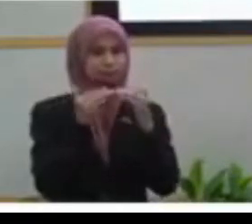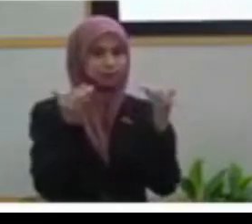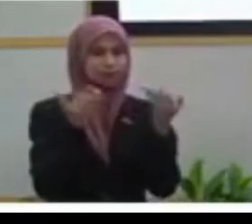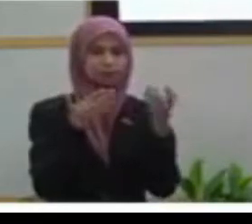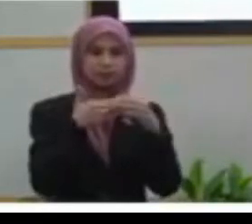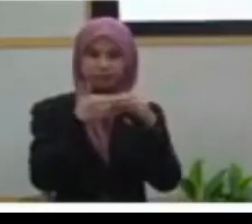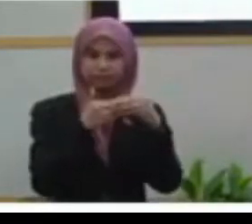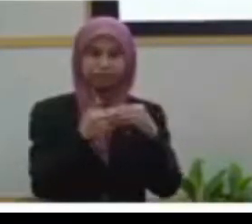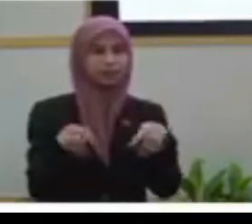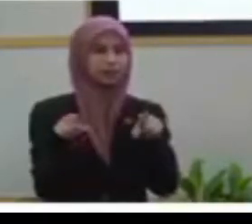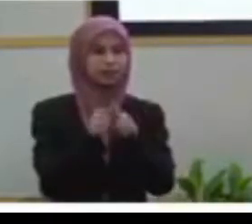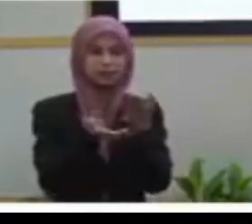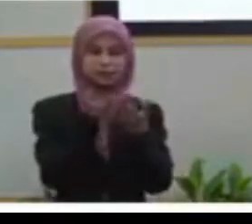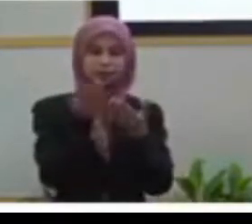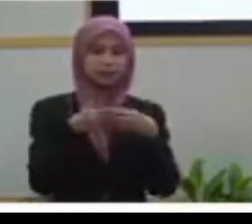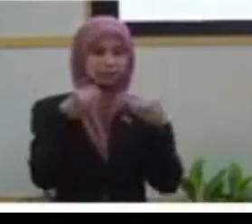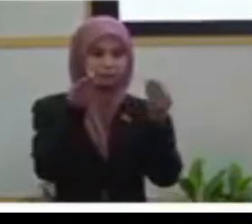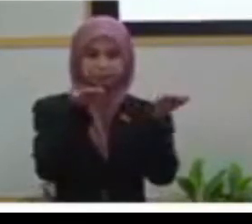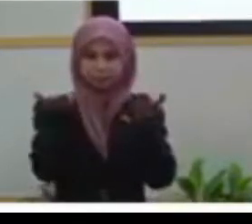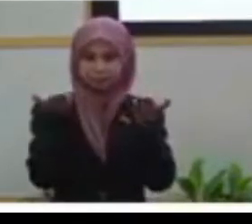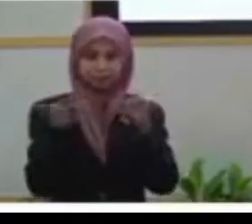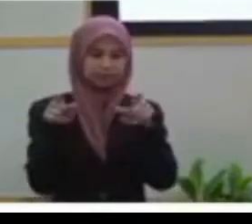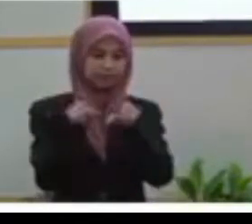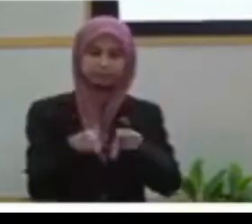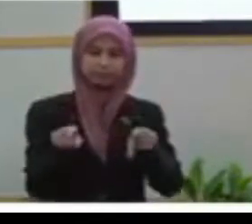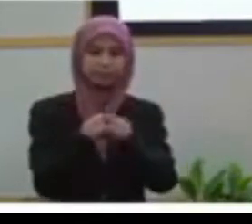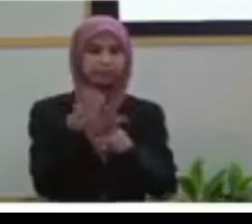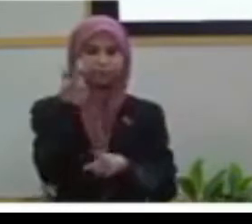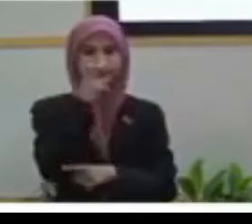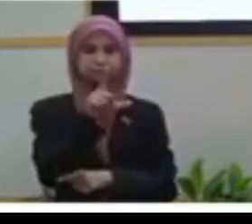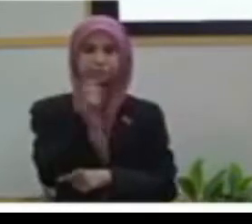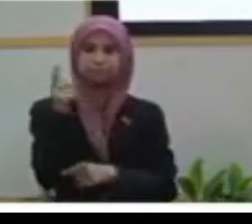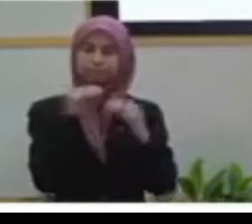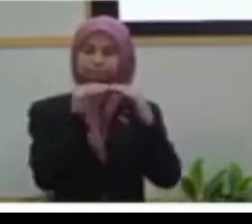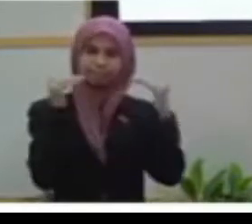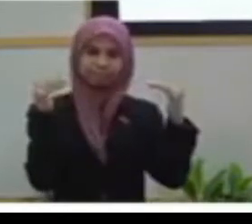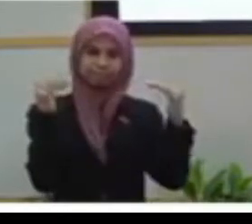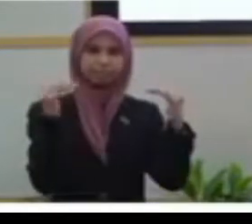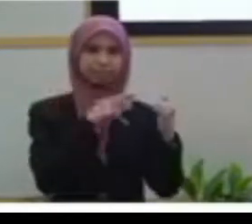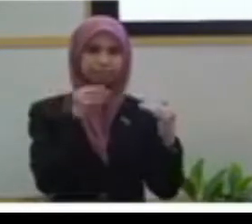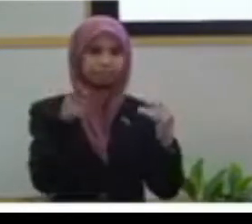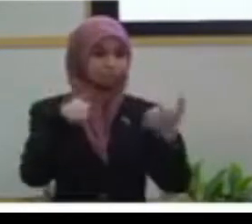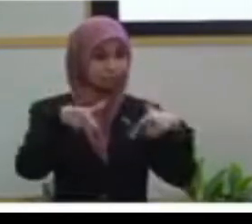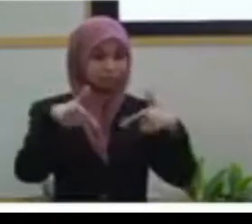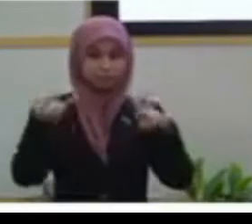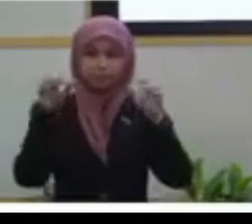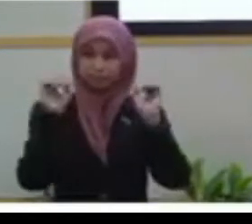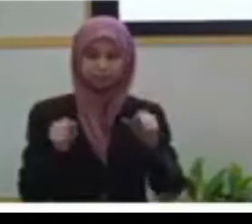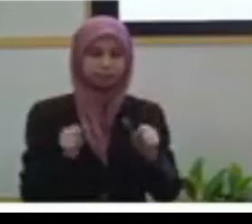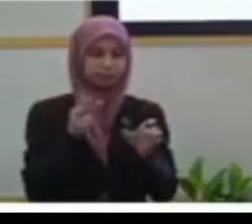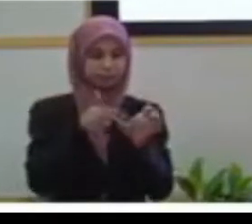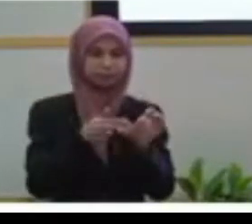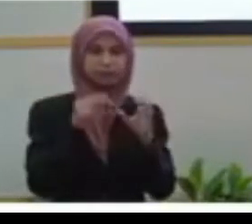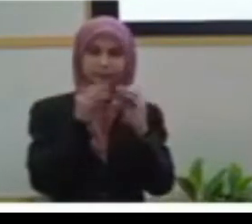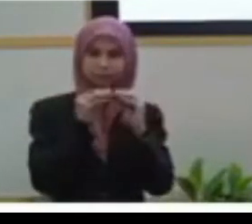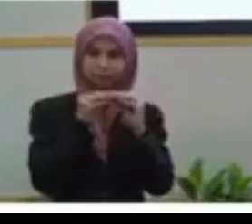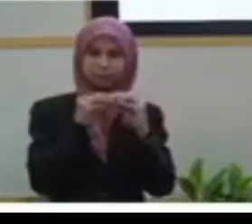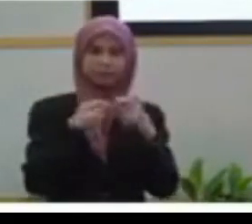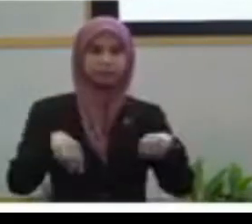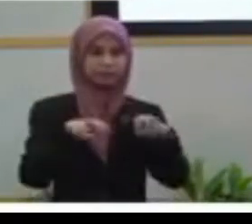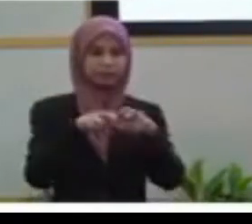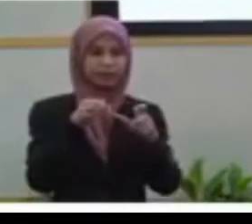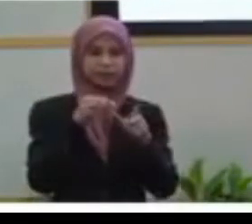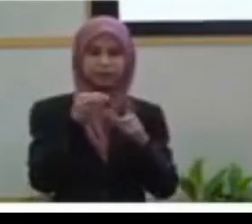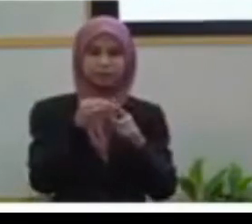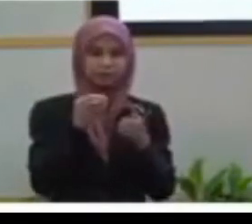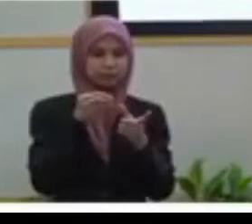kemudahan sama seperti pekerja-pekerja yang lain. Malahan mereka dibenar untuk mengikuti mesyuarat-mesyuarat dan